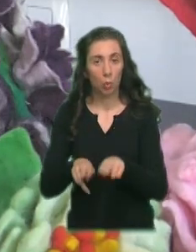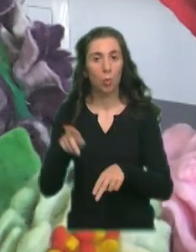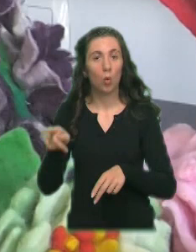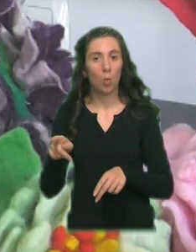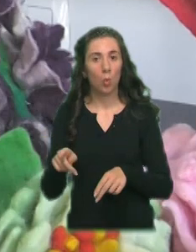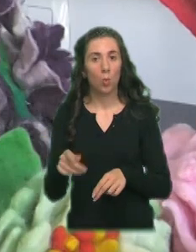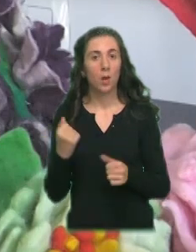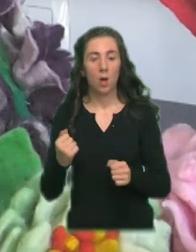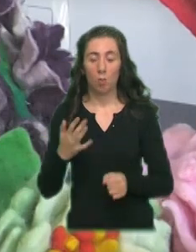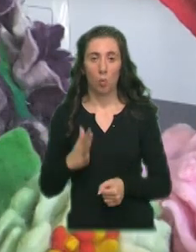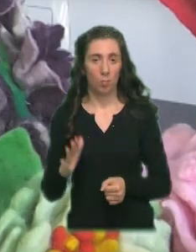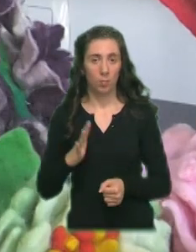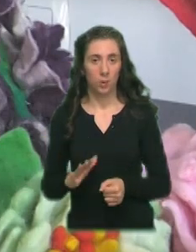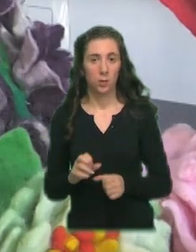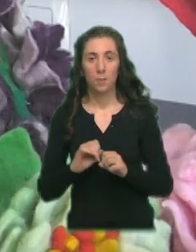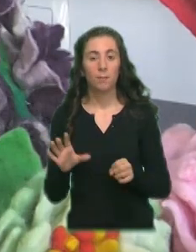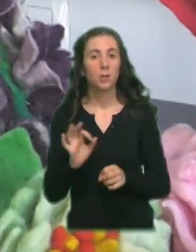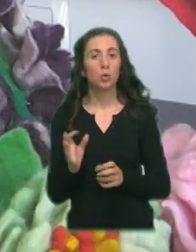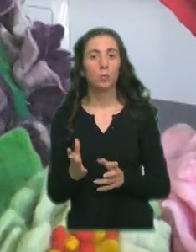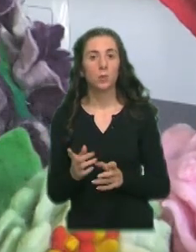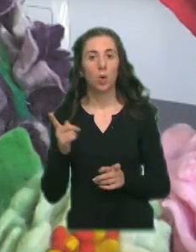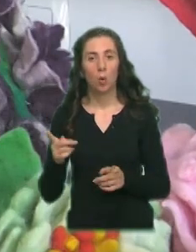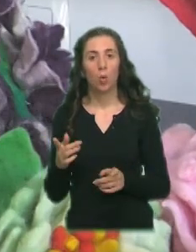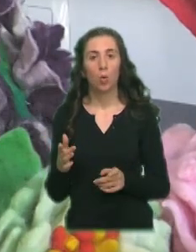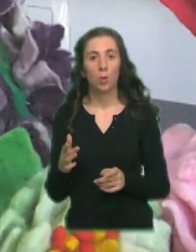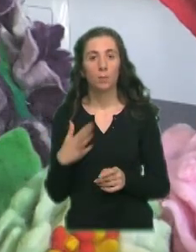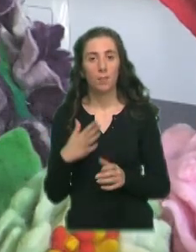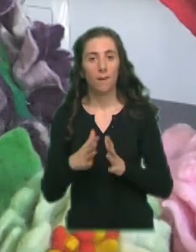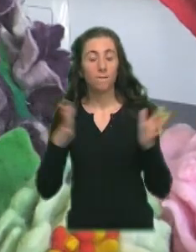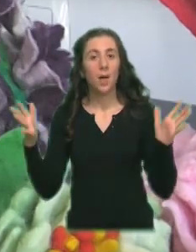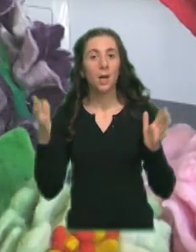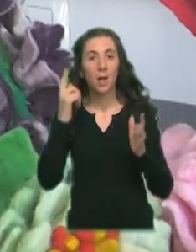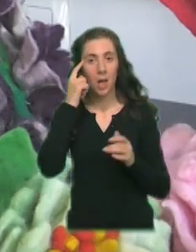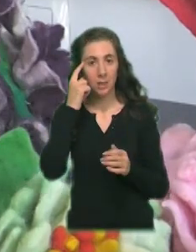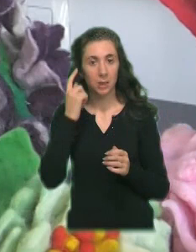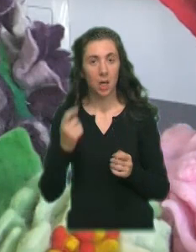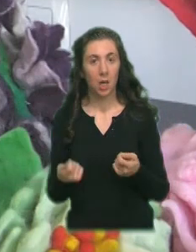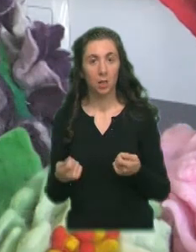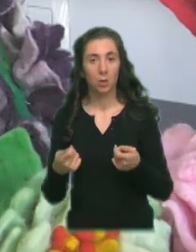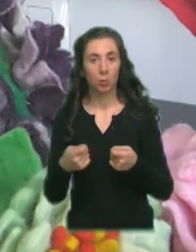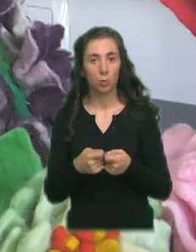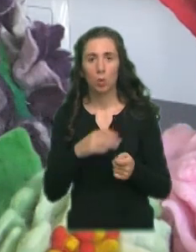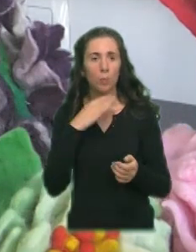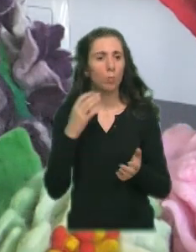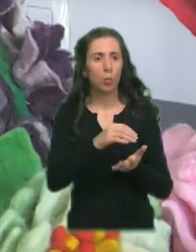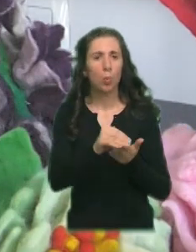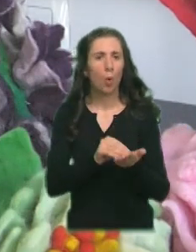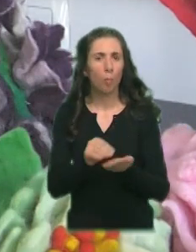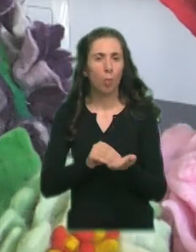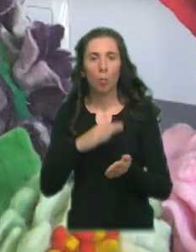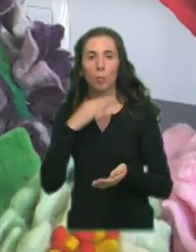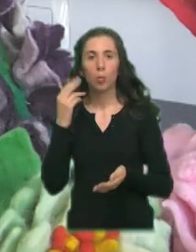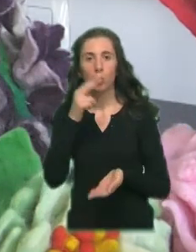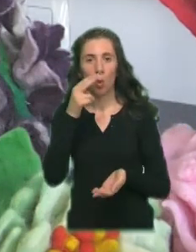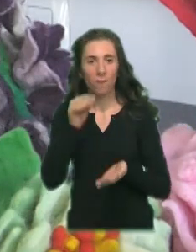nije netko tko će se nametnuti time i nastojati pokazati da zna više od drugih. On tu pokazuje